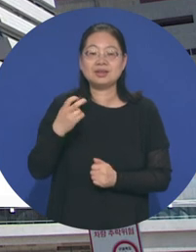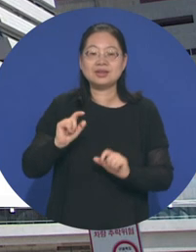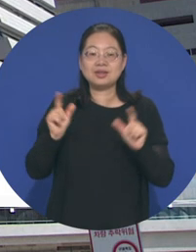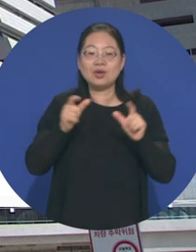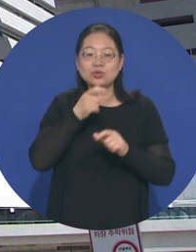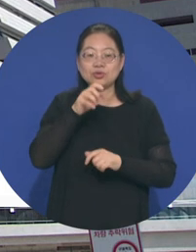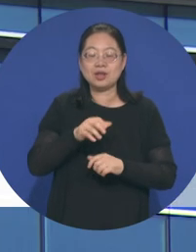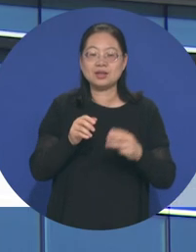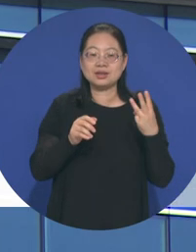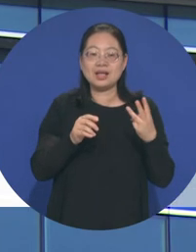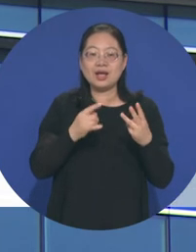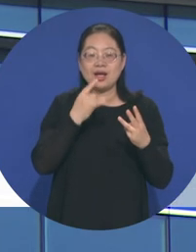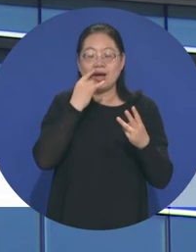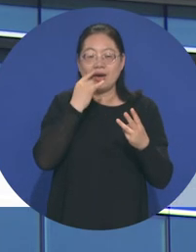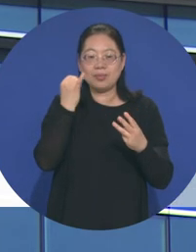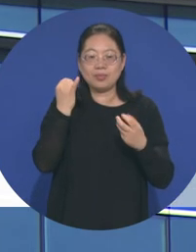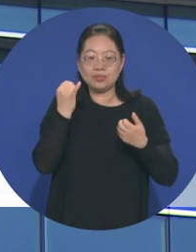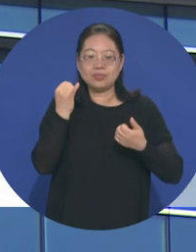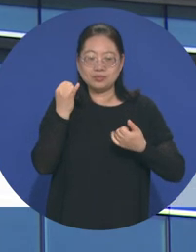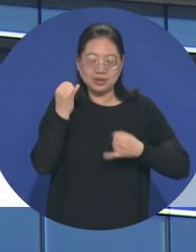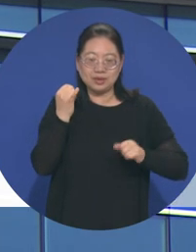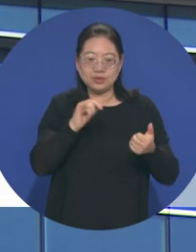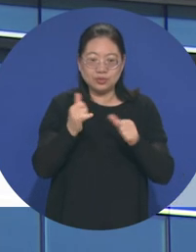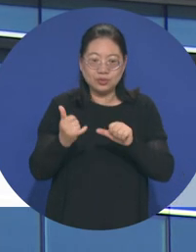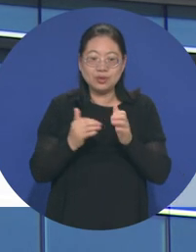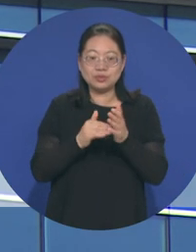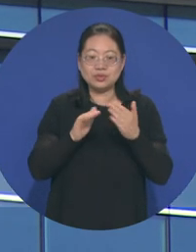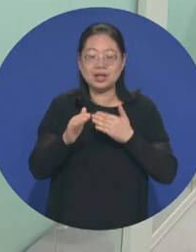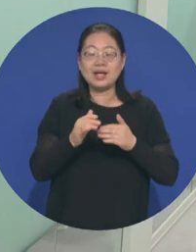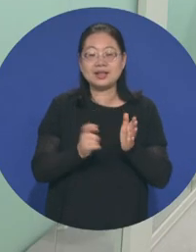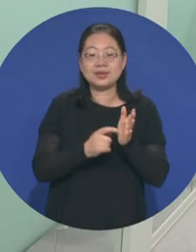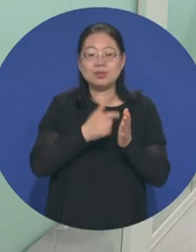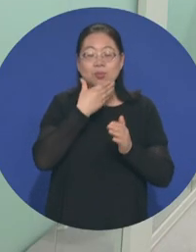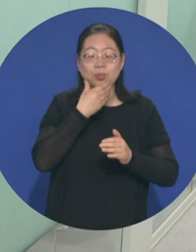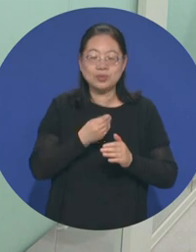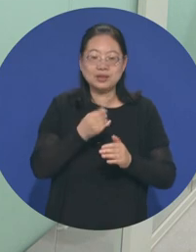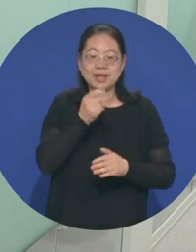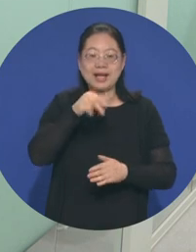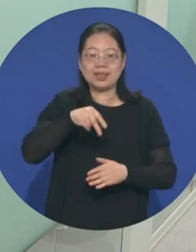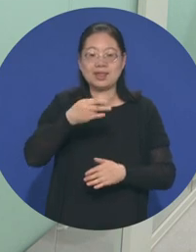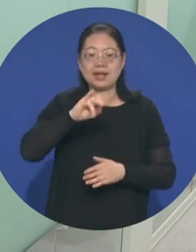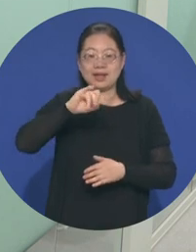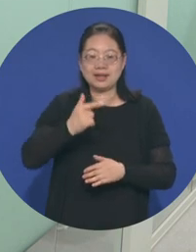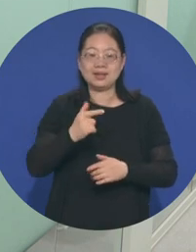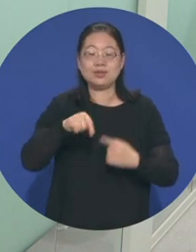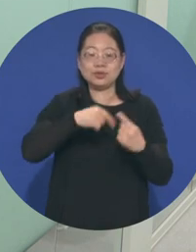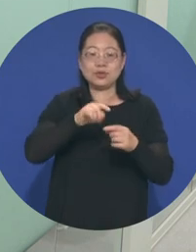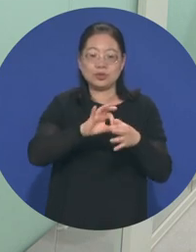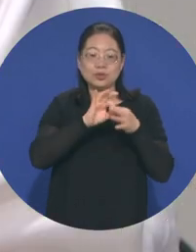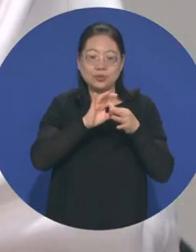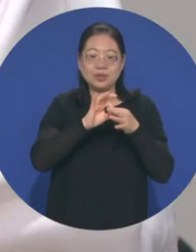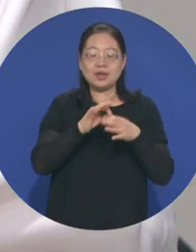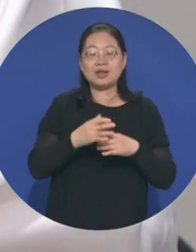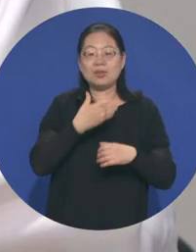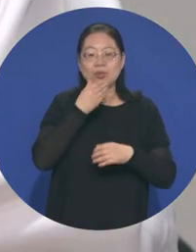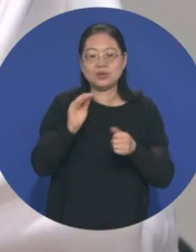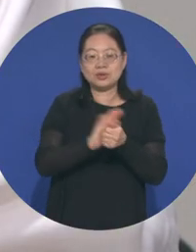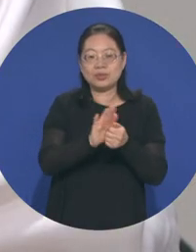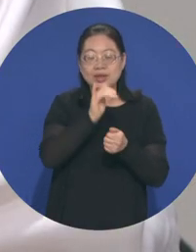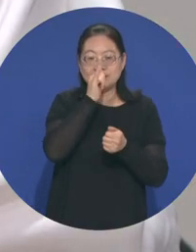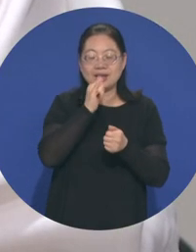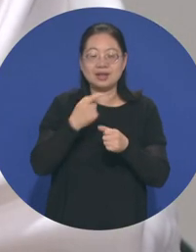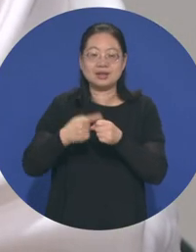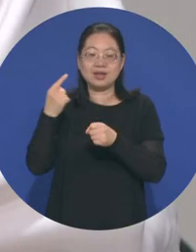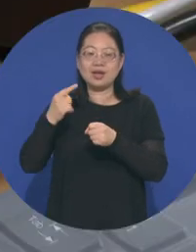2022년 수원 세모녀 사건 이후 긴급복지 한라인을 운영하며 복지 사각지대 해소에 나섰던 경기도. 지난해에는